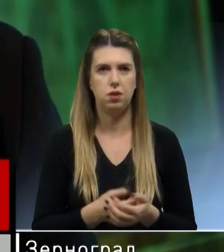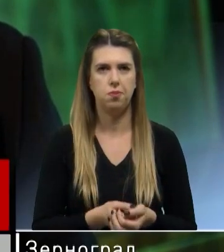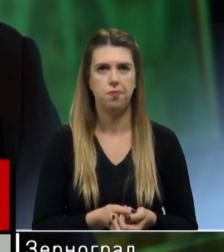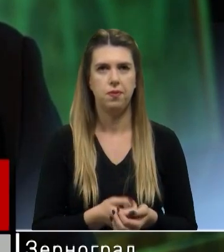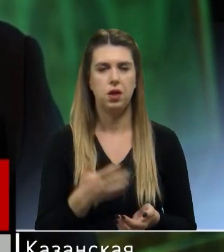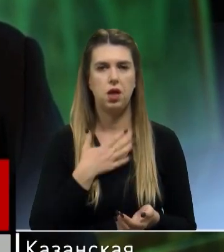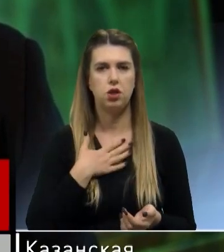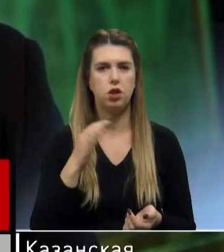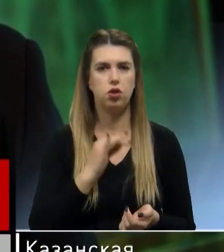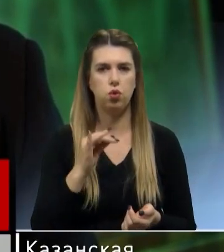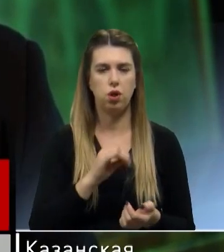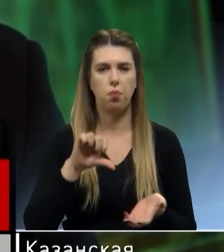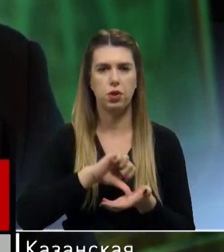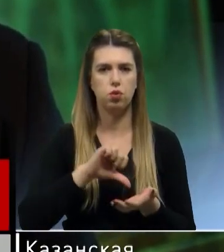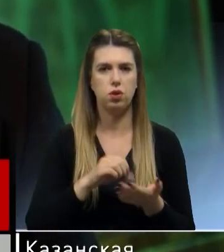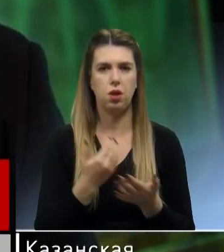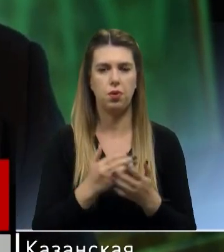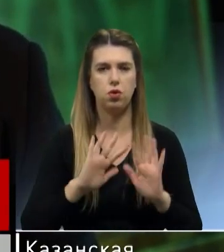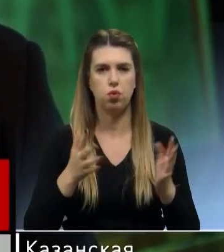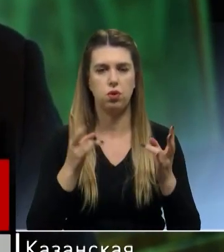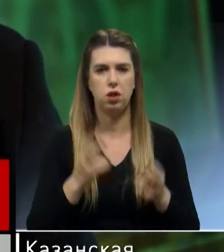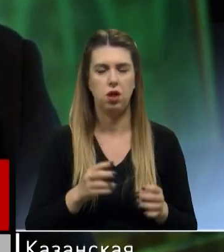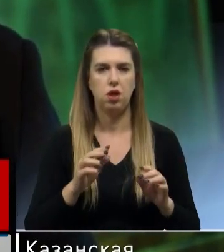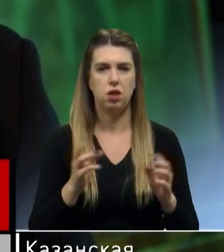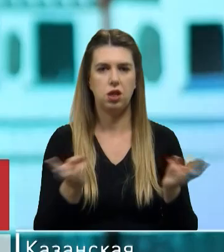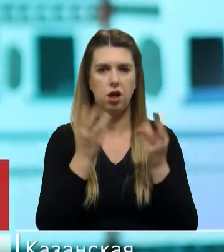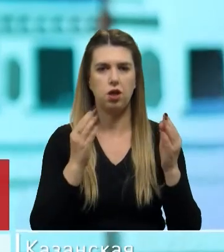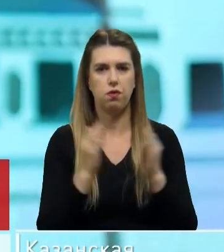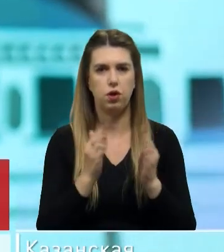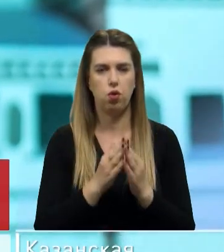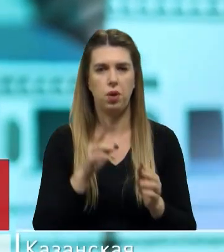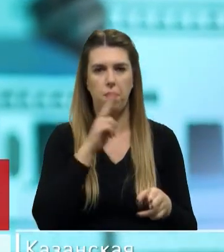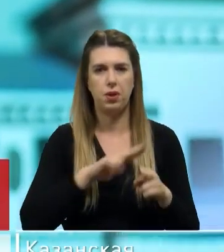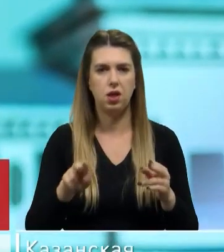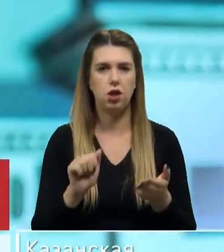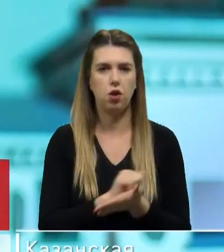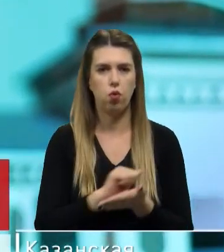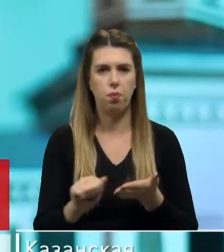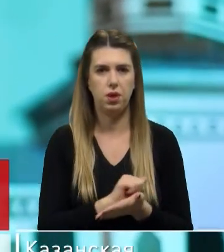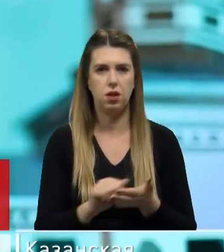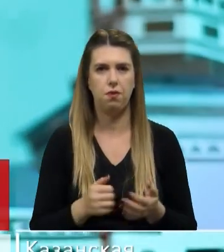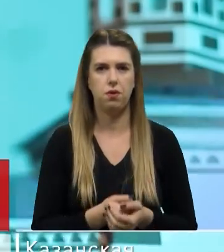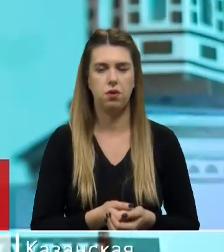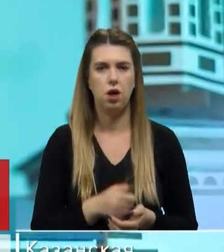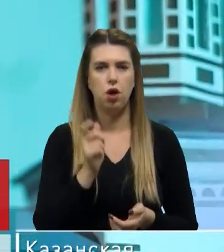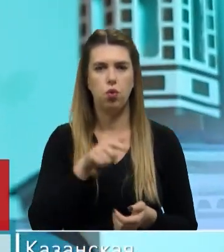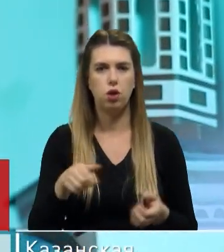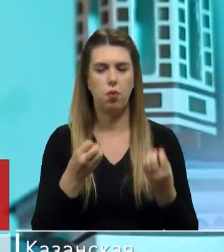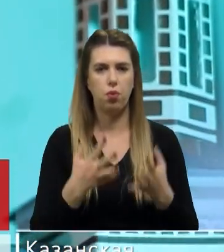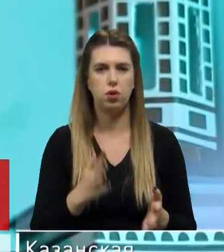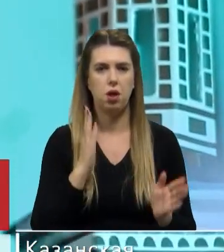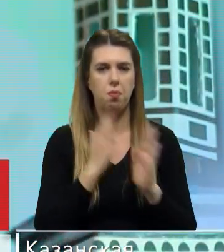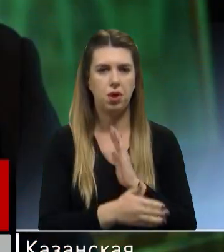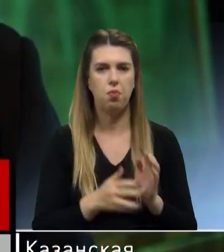В нашей истории присутствует там трагедия там, сгоревшего жилья, потерянных документов. Люди просто